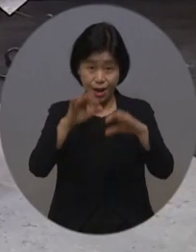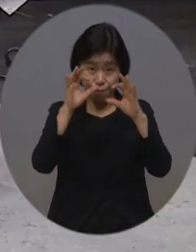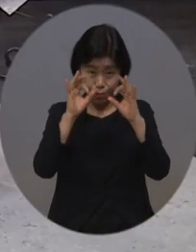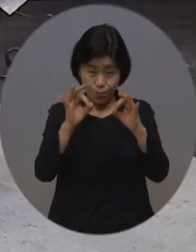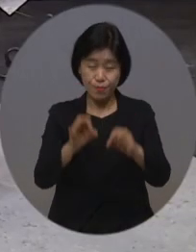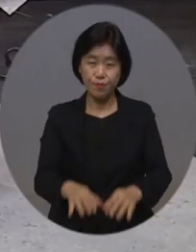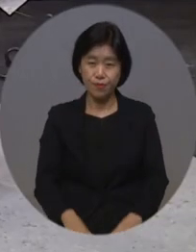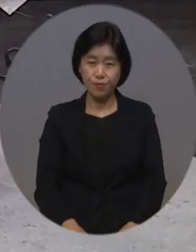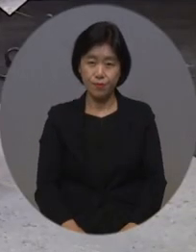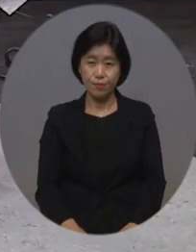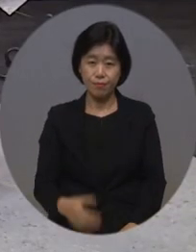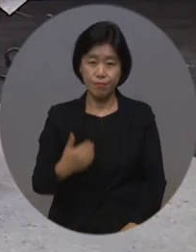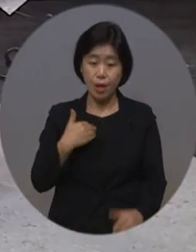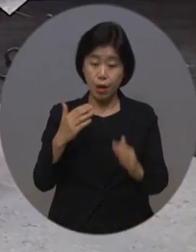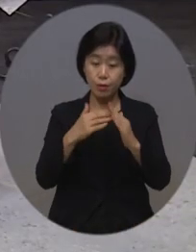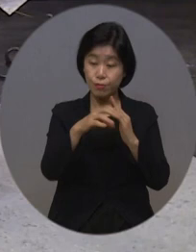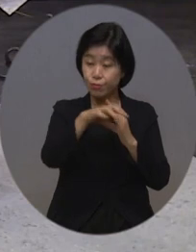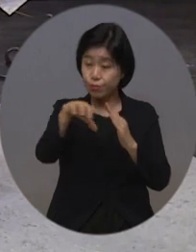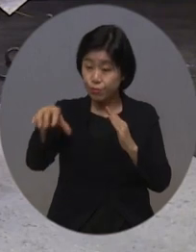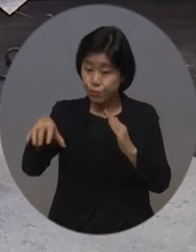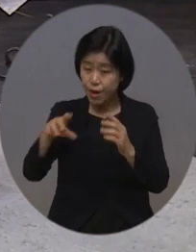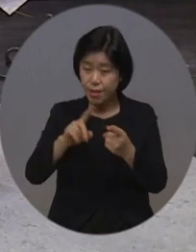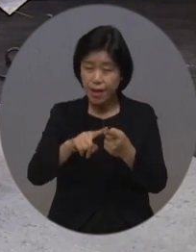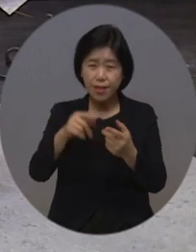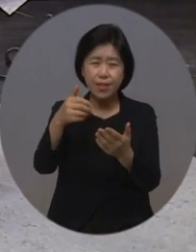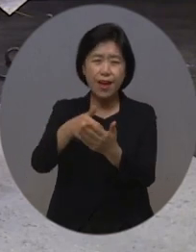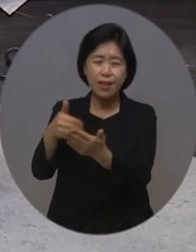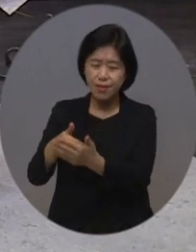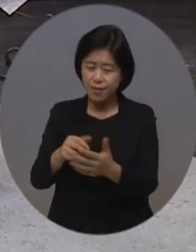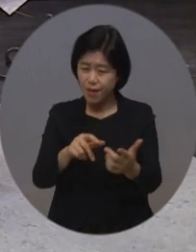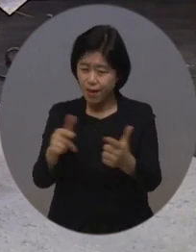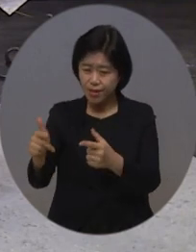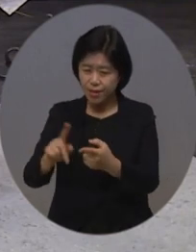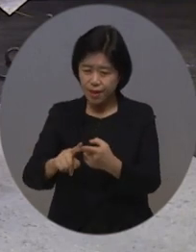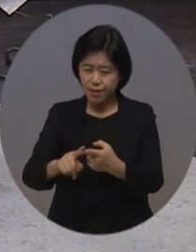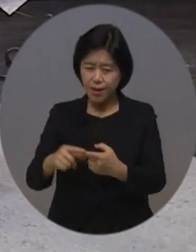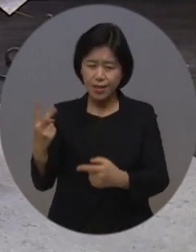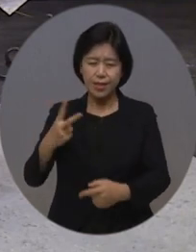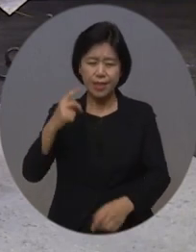흘러가는 것들을 재해석해봐야 하는 이유가 여기에 있습니다.